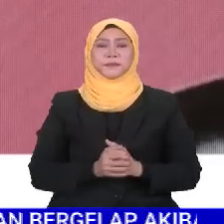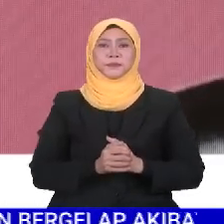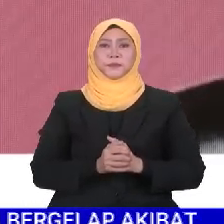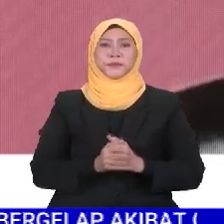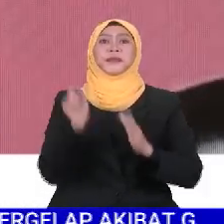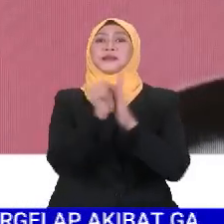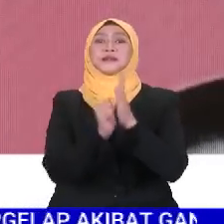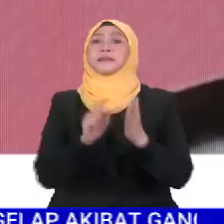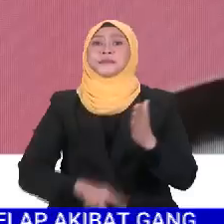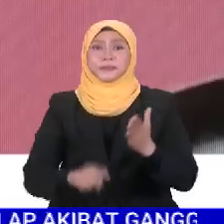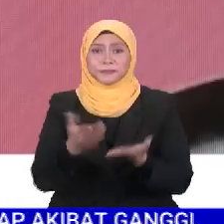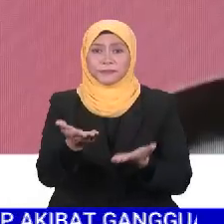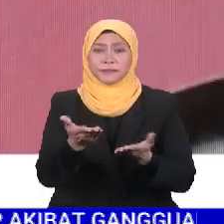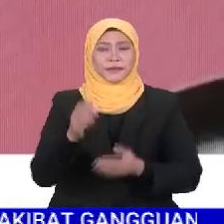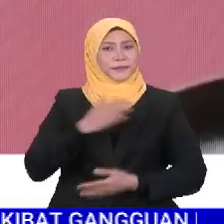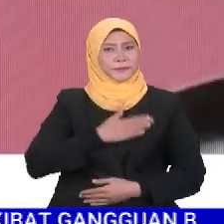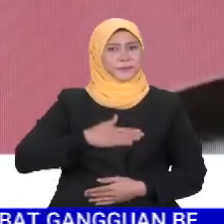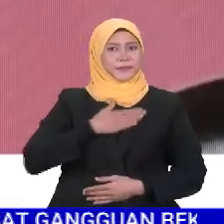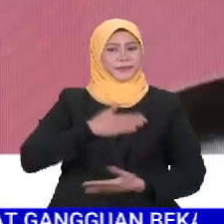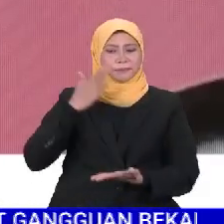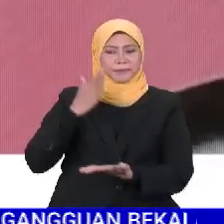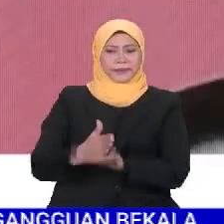Syaratnya apa, Susda? Hentikan